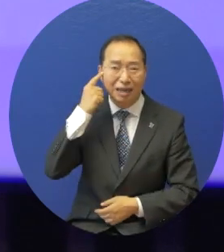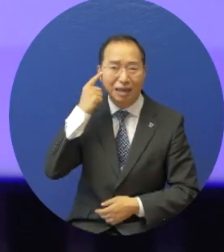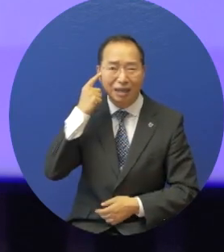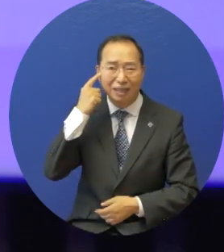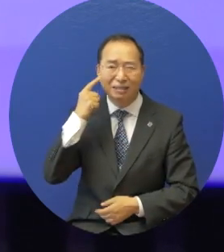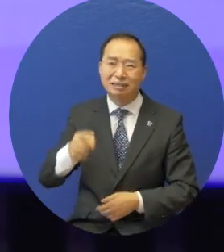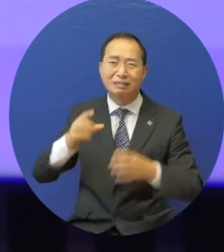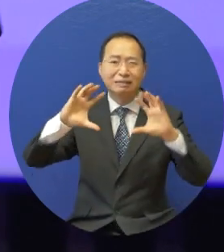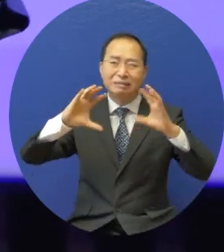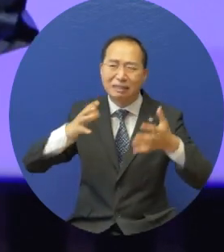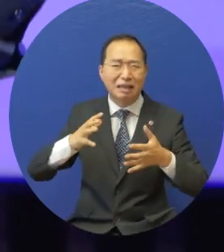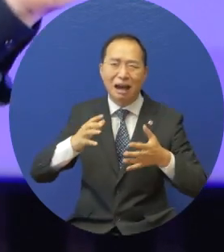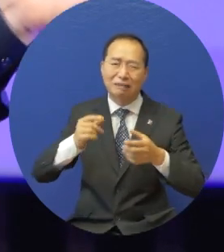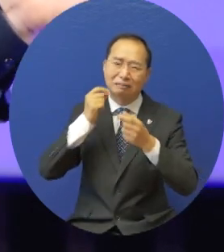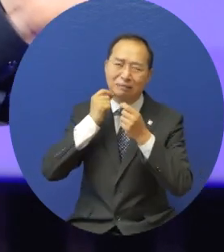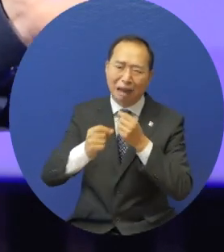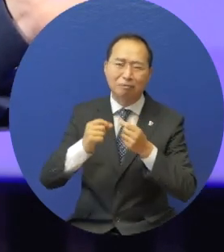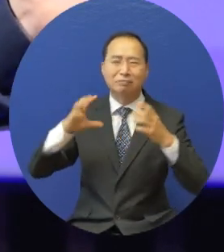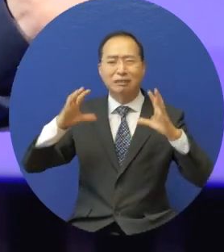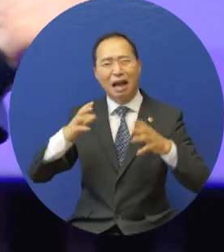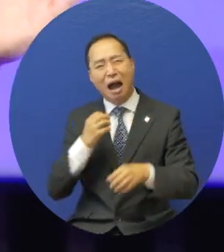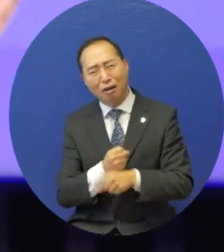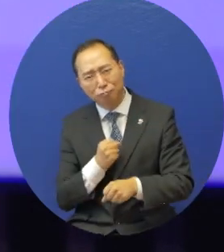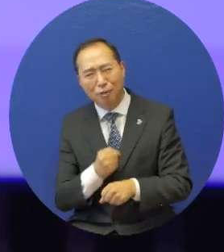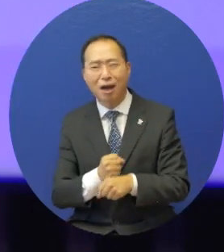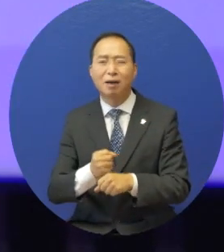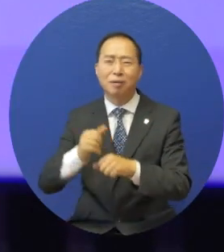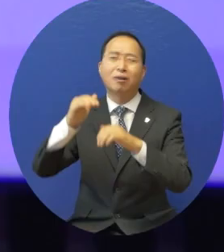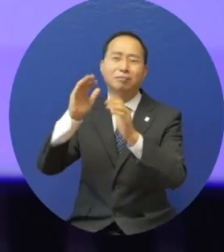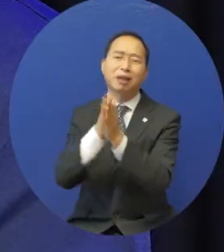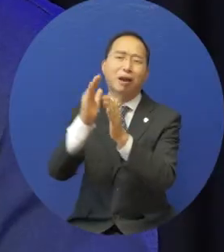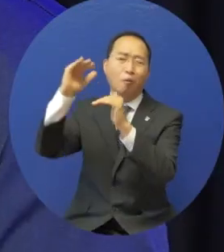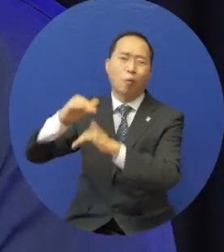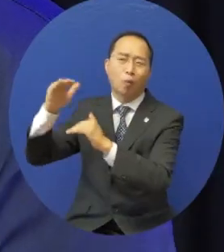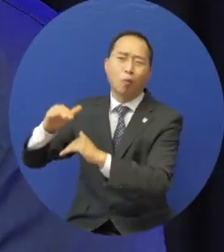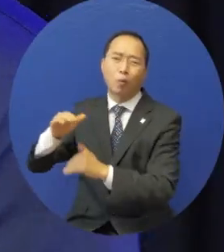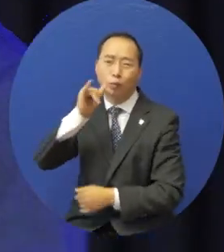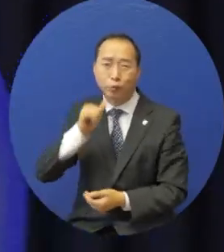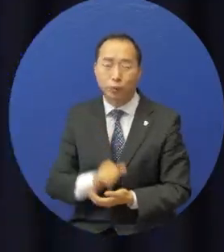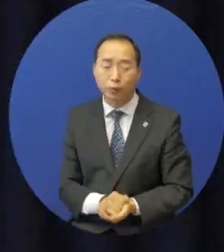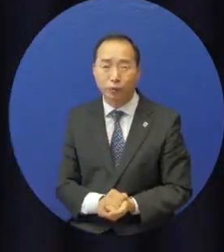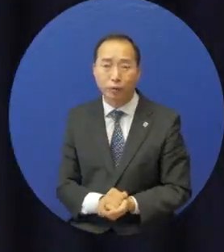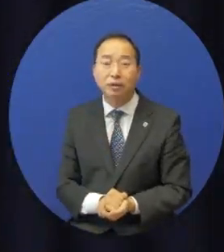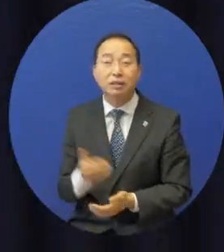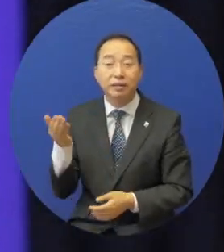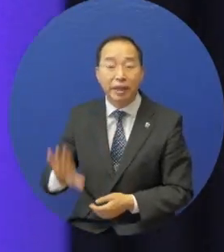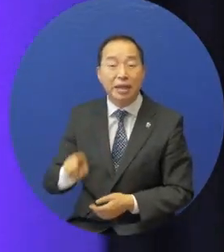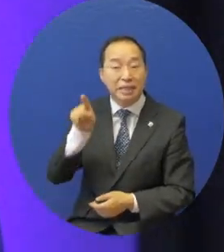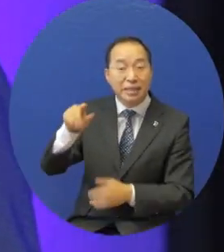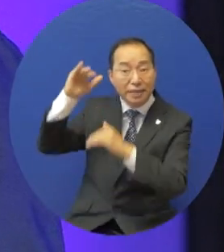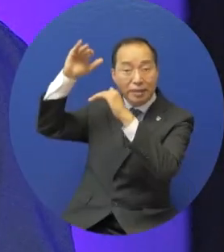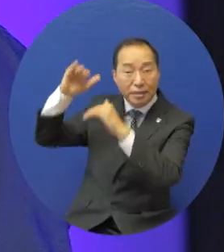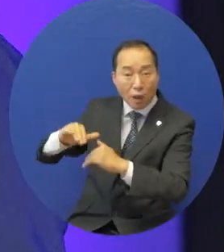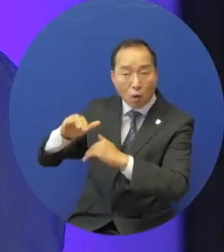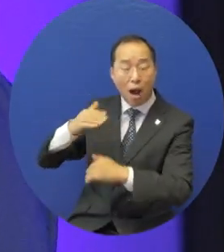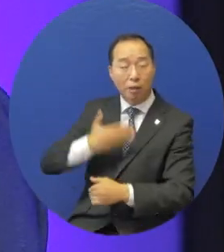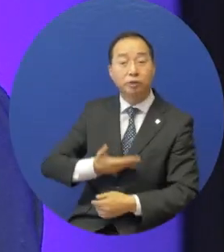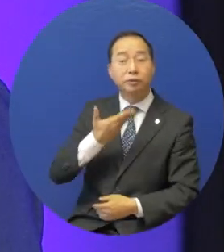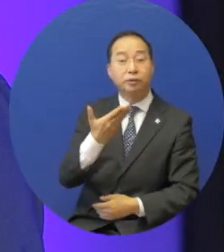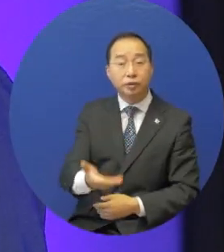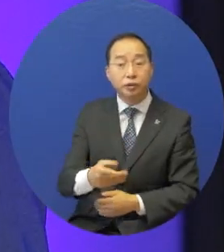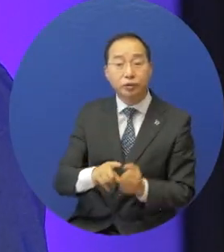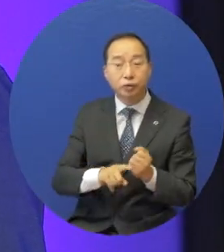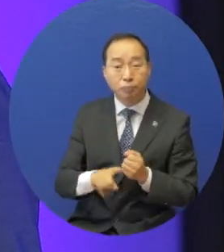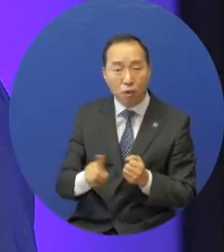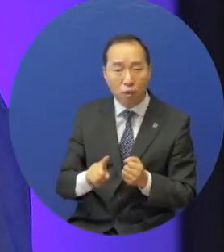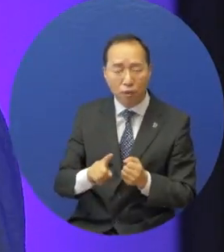어떤 사기꾼의 수중에 이 세상이 들어가 버린 것 같구나라는 표현을 쓰기도 하고요. 그럼에도 불구하고 여러분들에게 이거를 소개시켜드리는